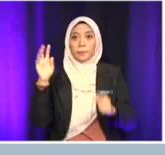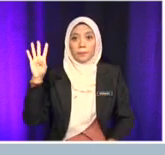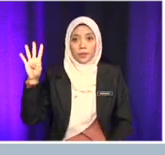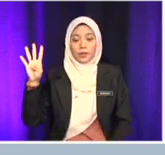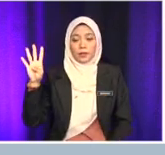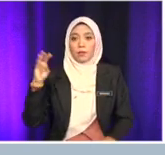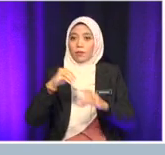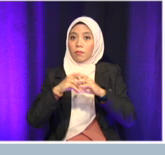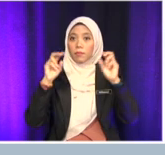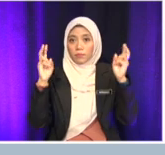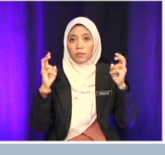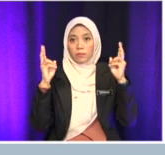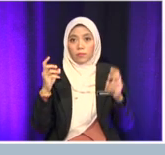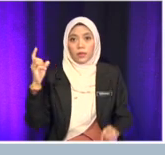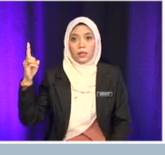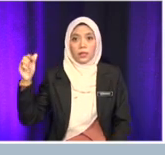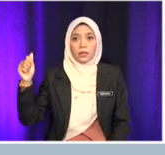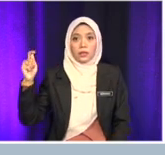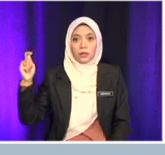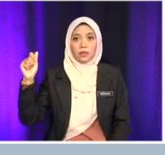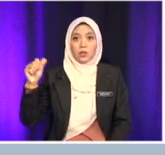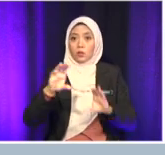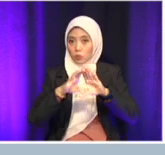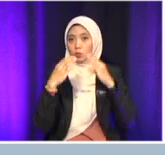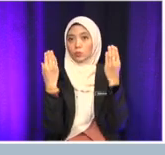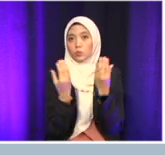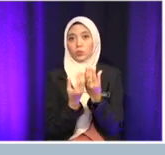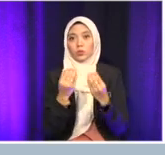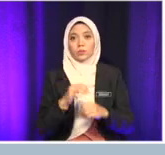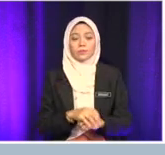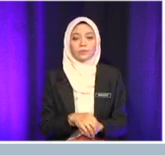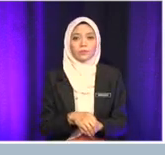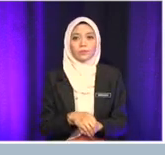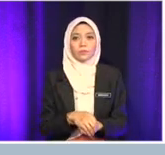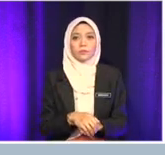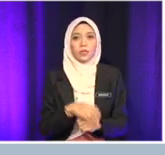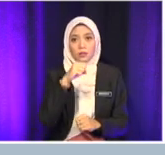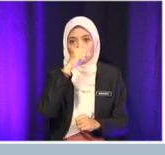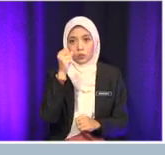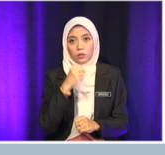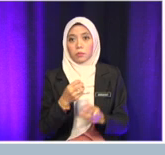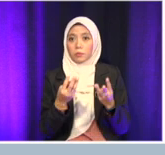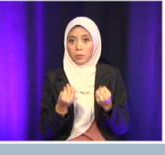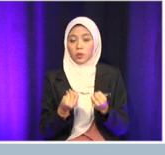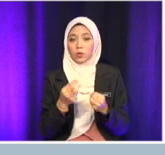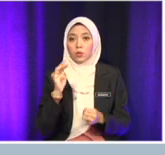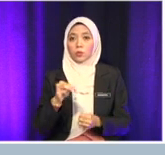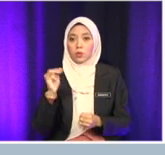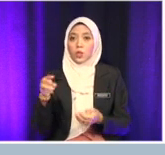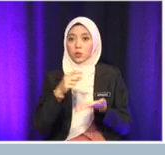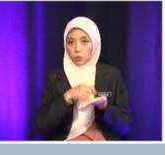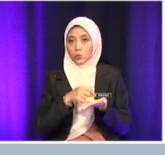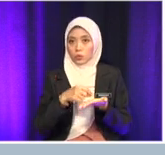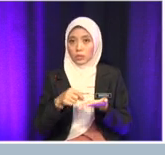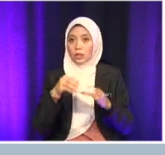terkumpul manakala tingkatan 5 data terkumpul Oke jadi biasanya seakan diminta untuk mengisi jadwal kekerapan